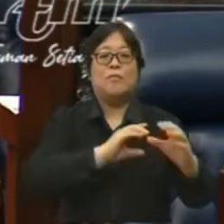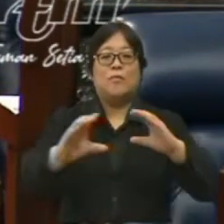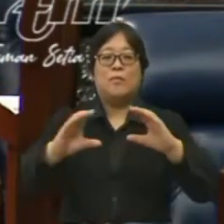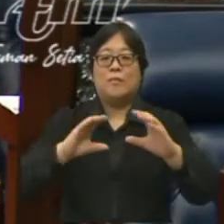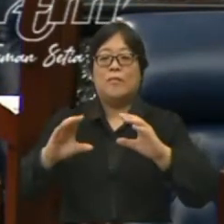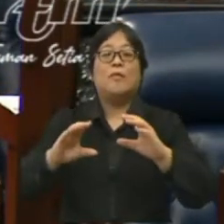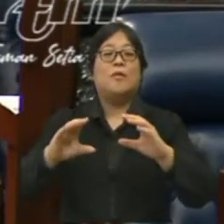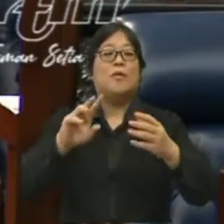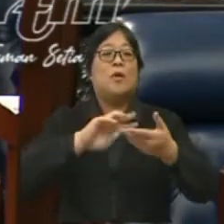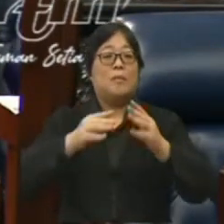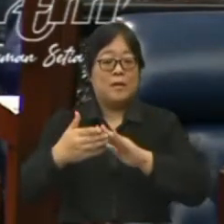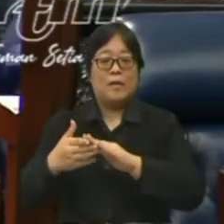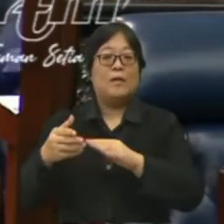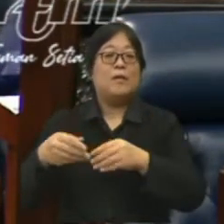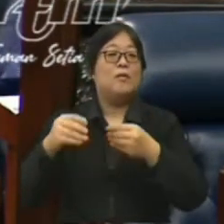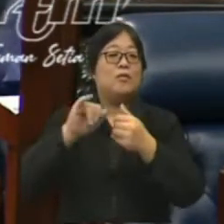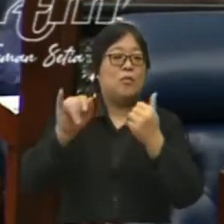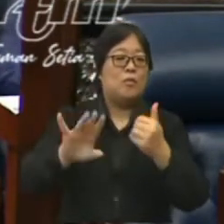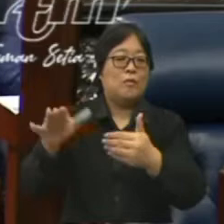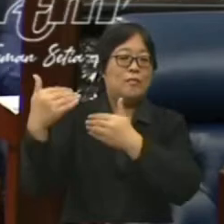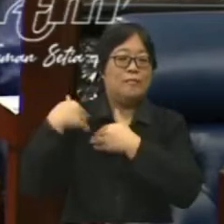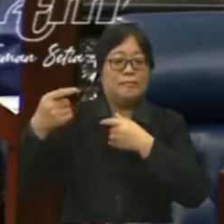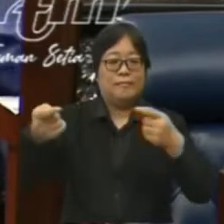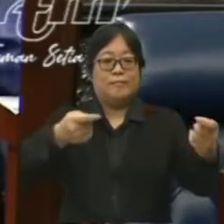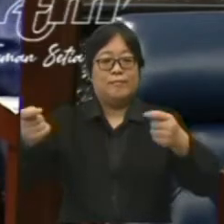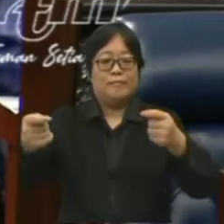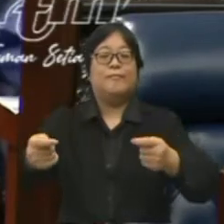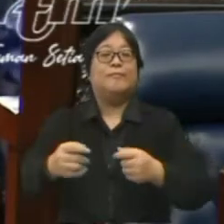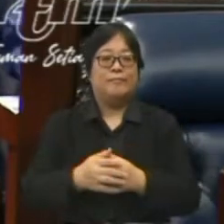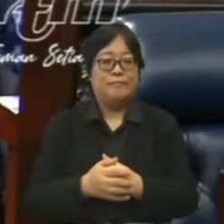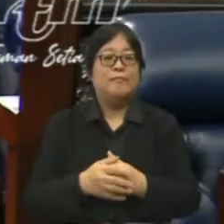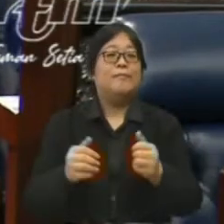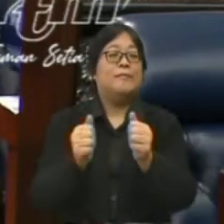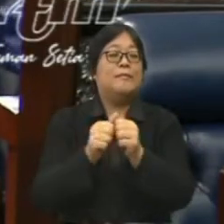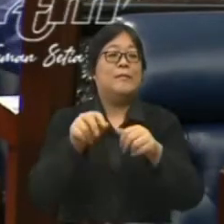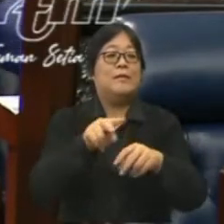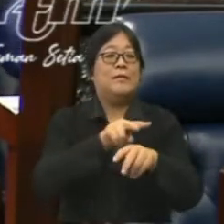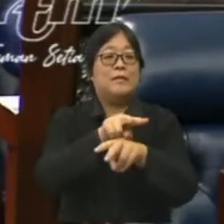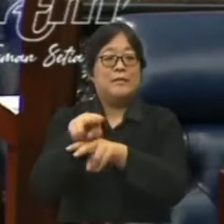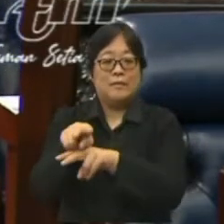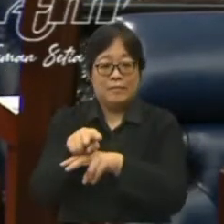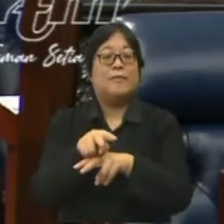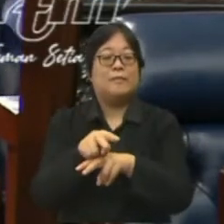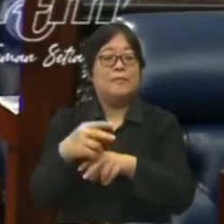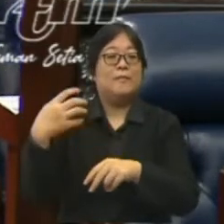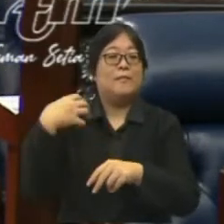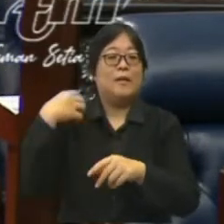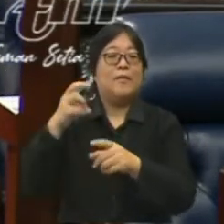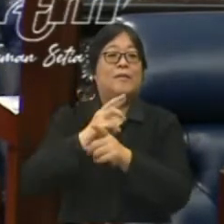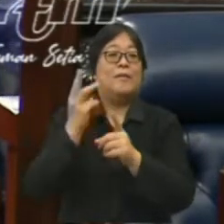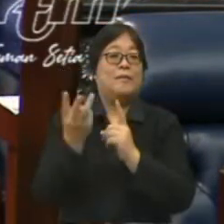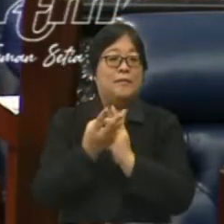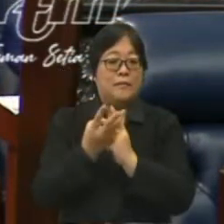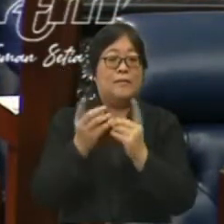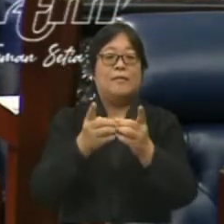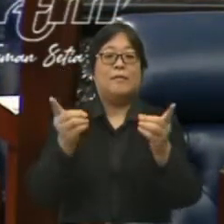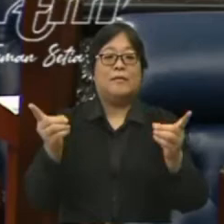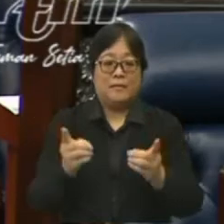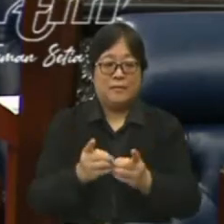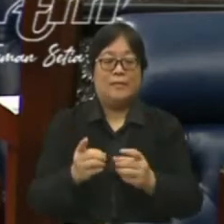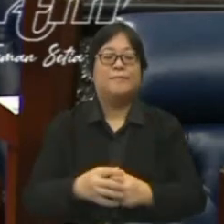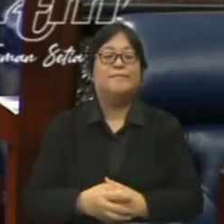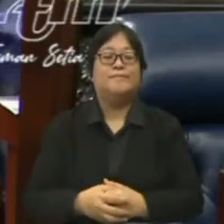daratan fase yang akan diberikan tanggung jawab untuk menyelaras pangkalan Harapan ini dengan penyediaan oleh pegawai kebajikan masyarakat daerah